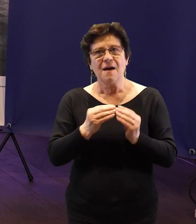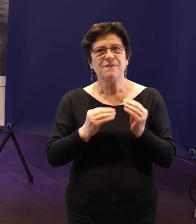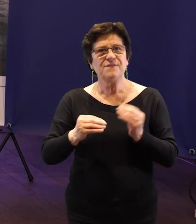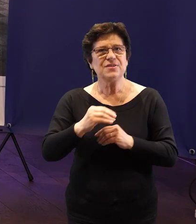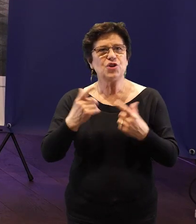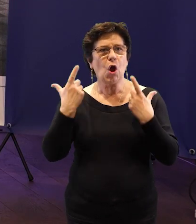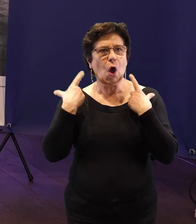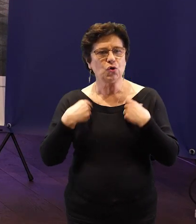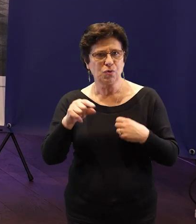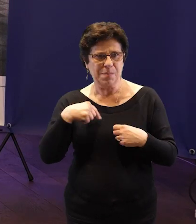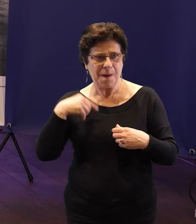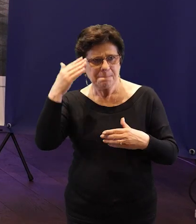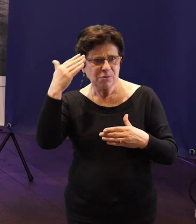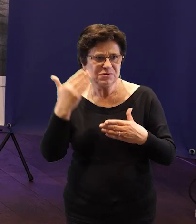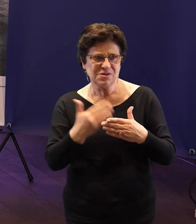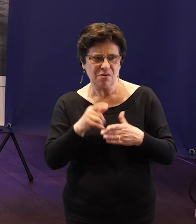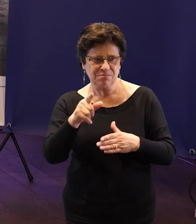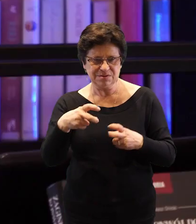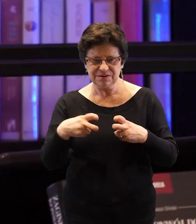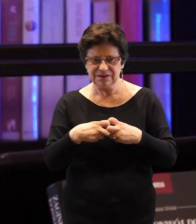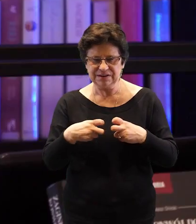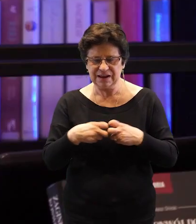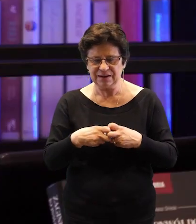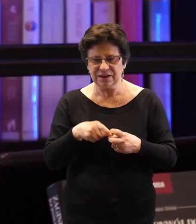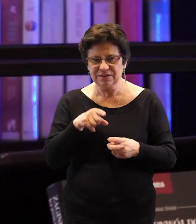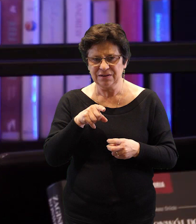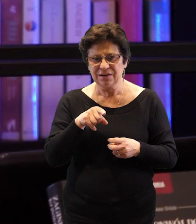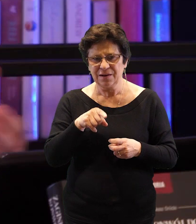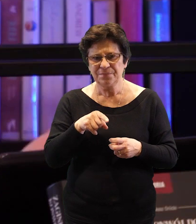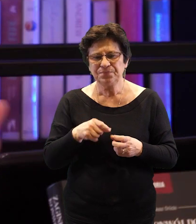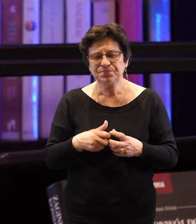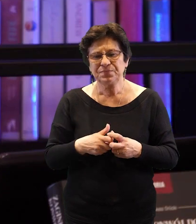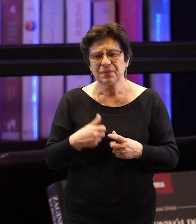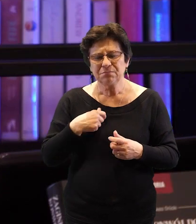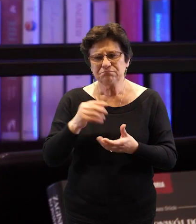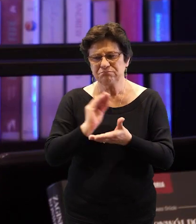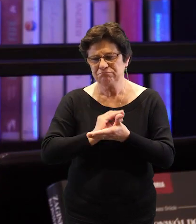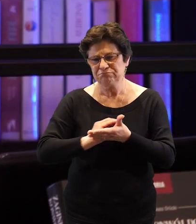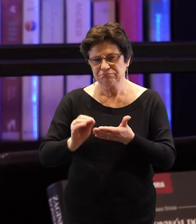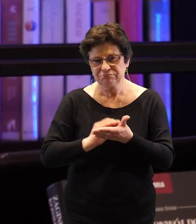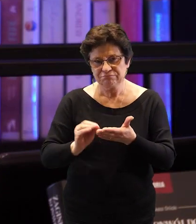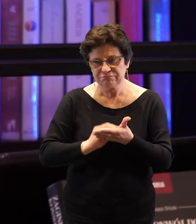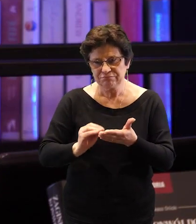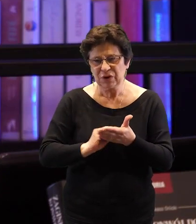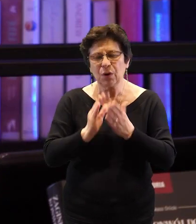to ja poznałem przez internet. Więc napisałem do niego, poprosiłem